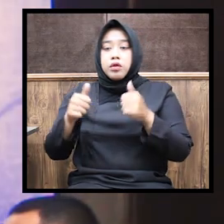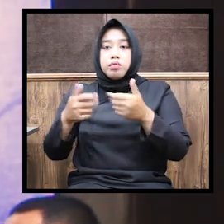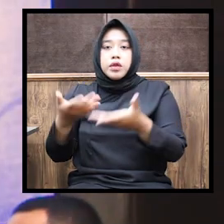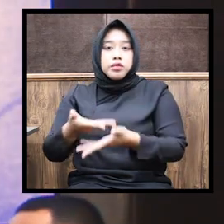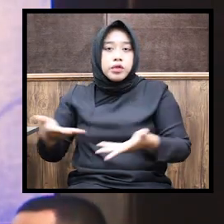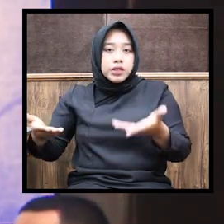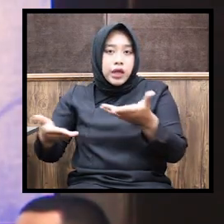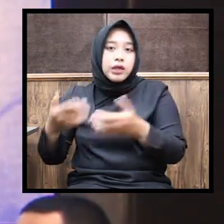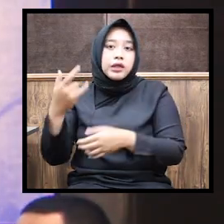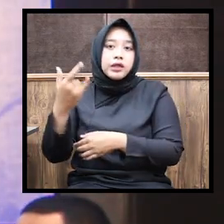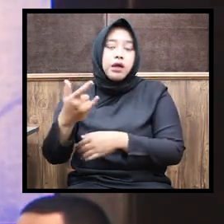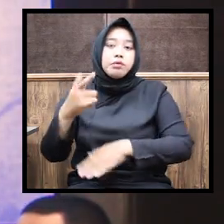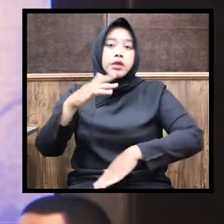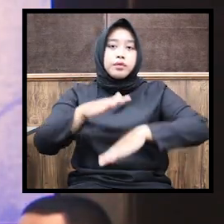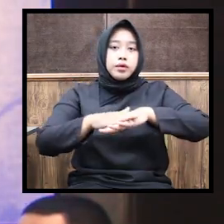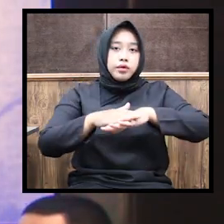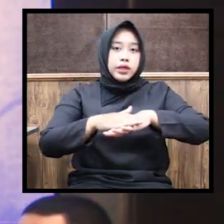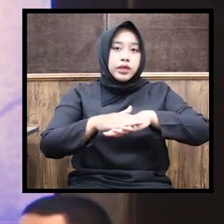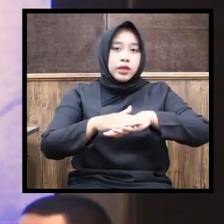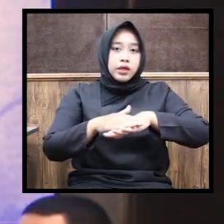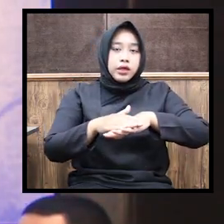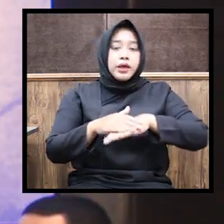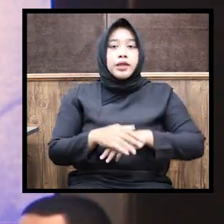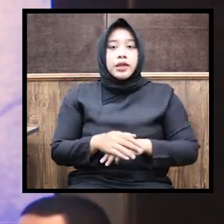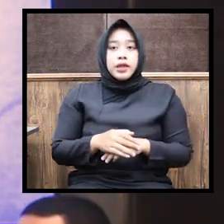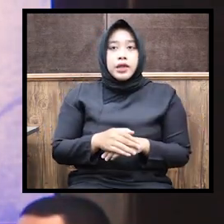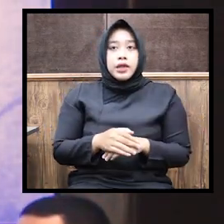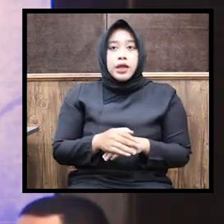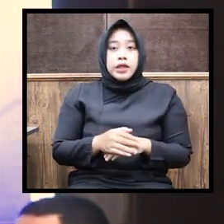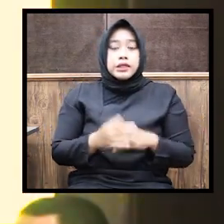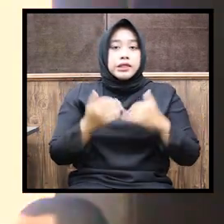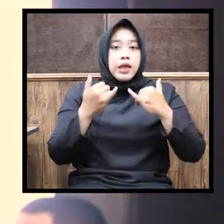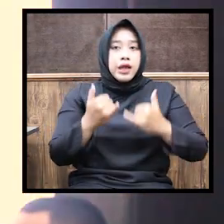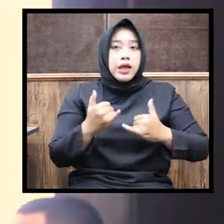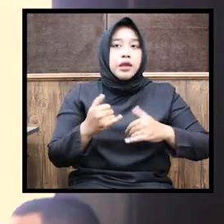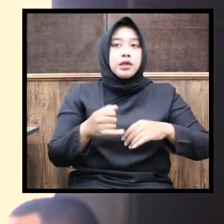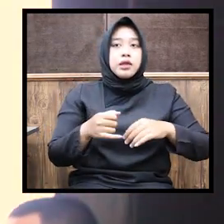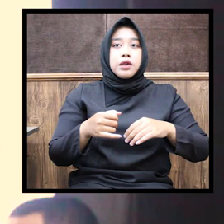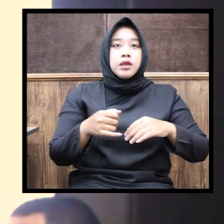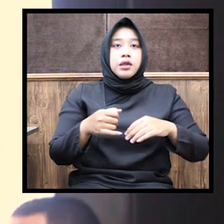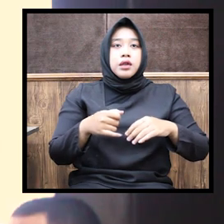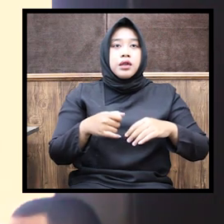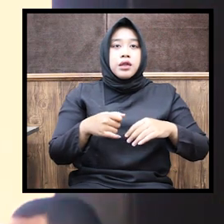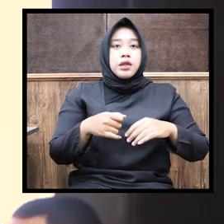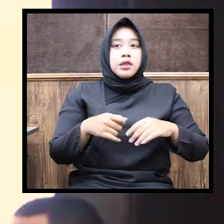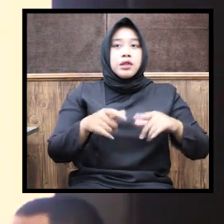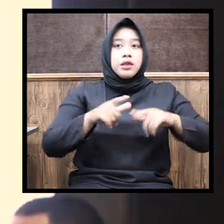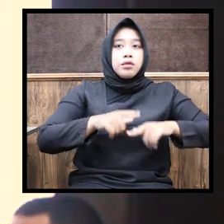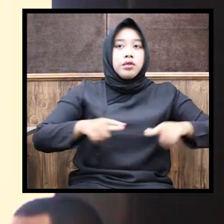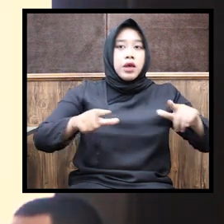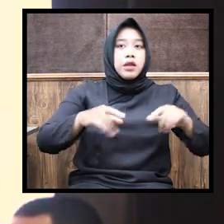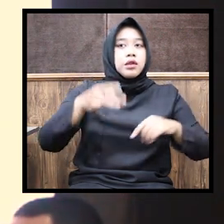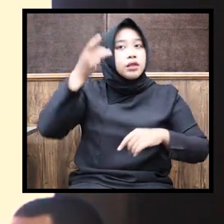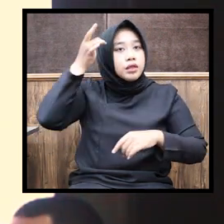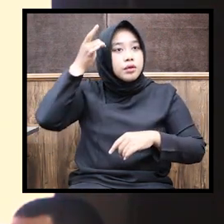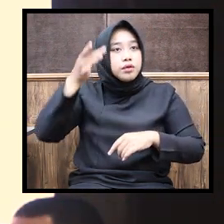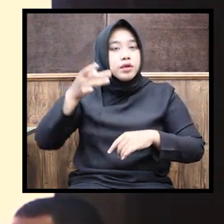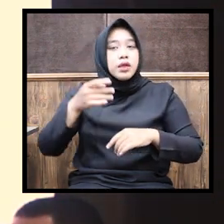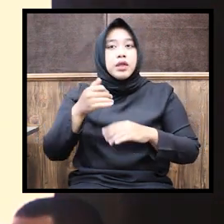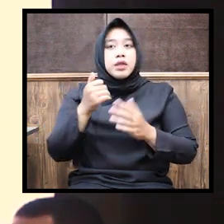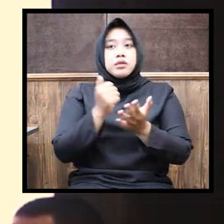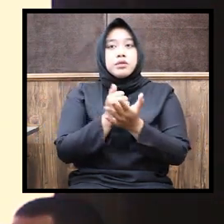terpenuhi kita juga selalu mengamanakan hal tersebut bahkan di skala terkecil di Kelurahan misalnya atau pedukuan itu